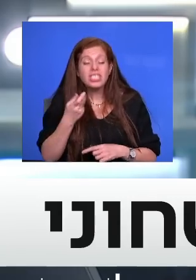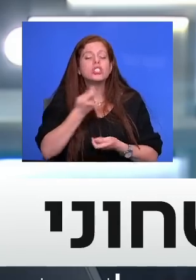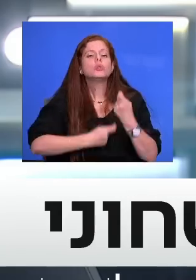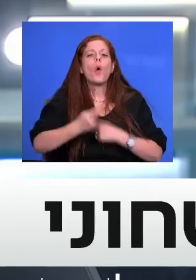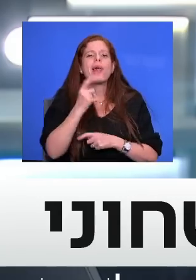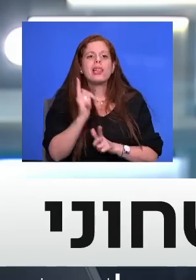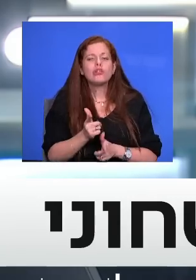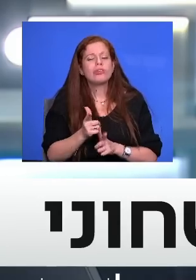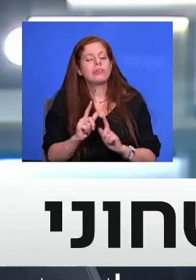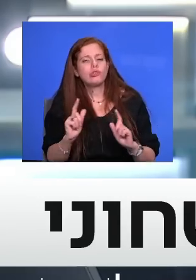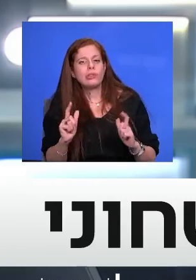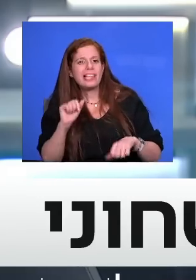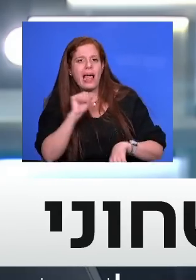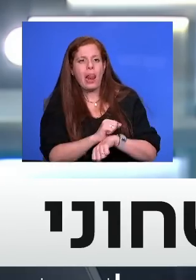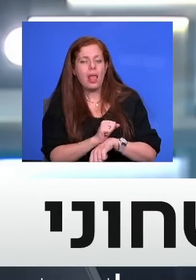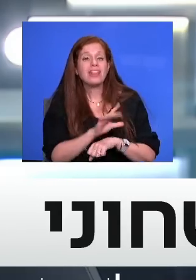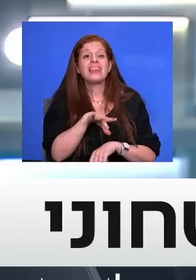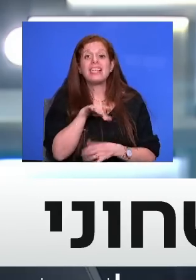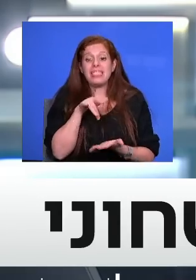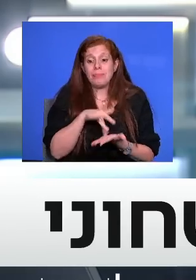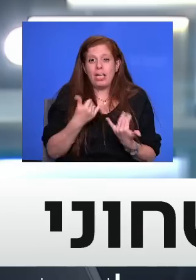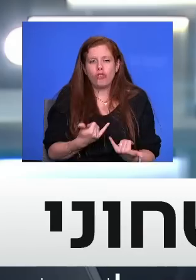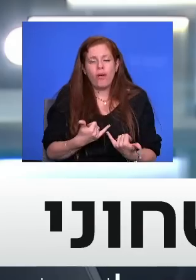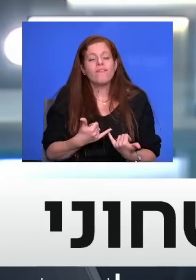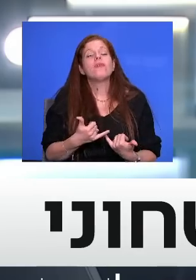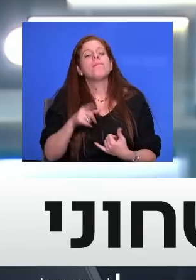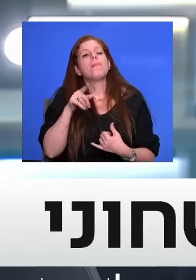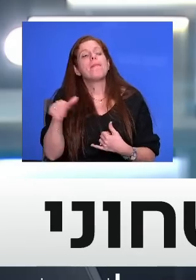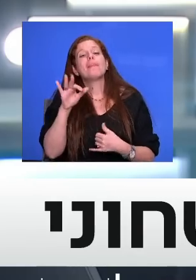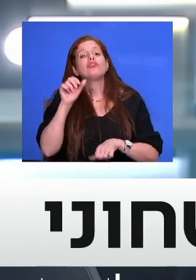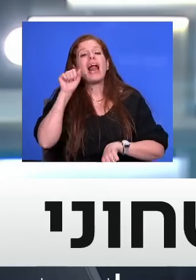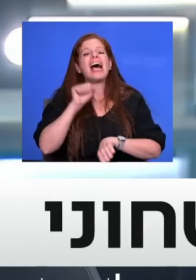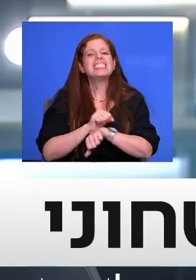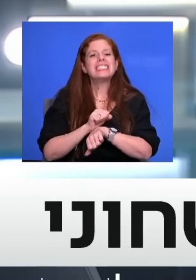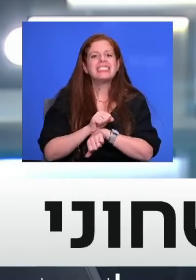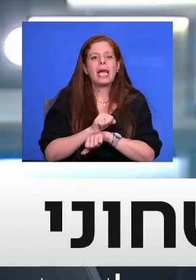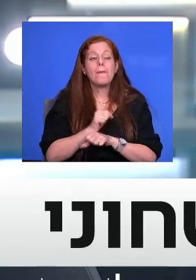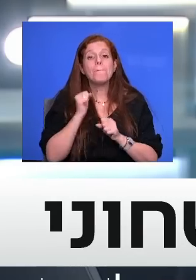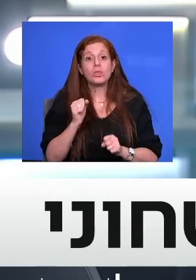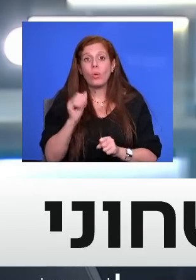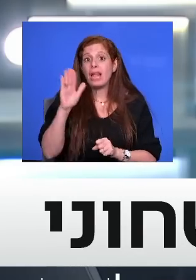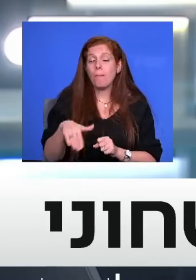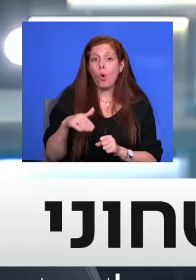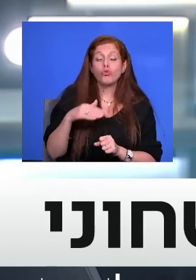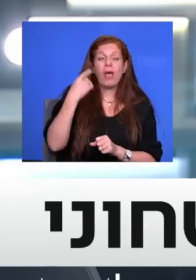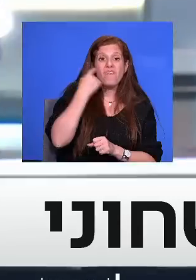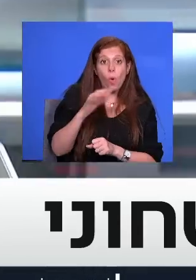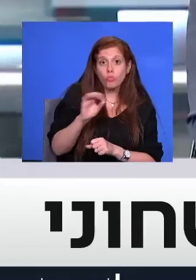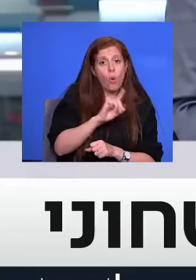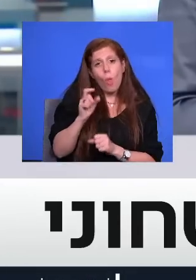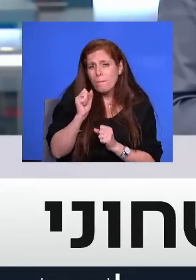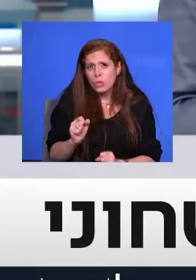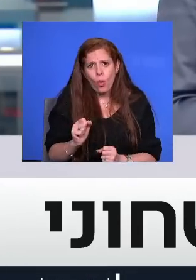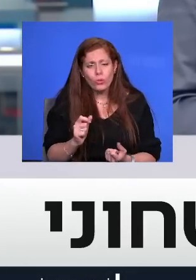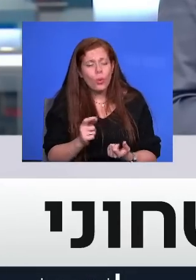ונכלא נמצא עכשיו במעמד של עציר ביטחוני בכלא, למרות שהעבירות שמיוחסות לו ממש לא נחשבות כעבירות ביטחוניות. וכן